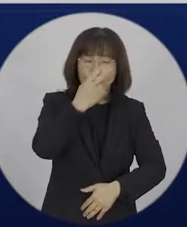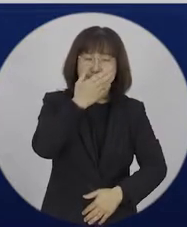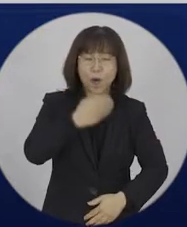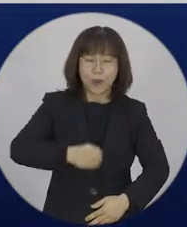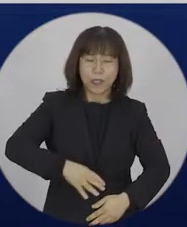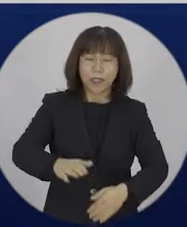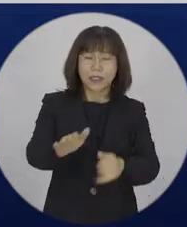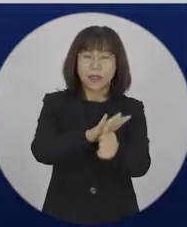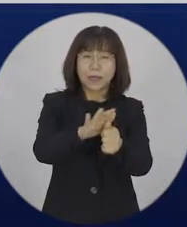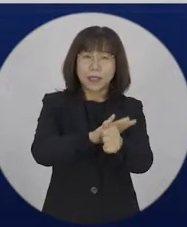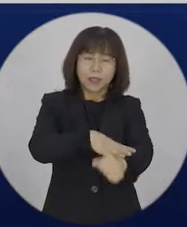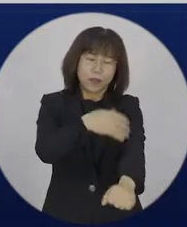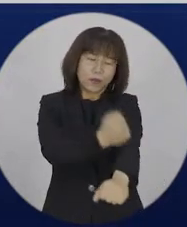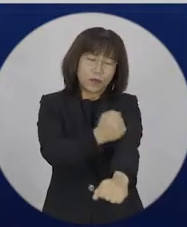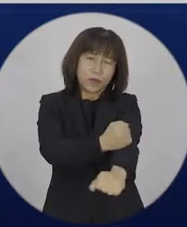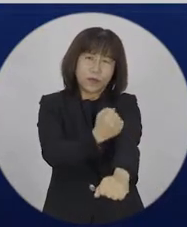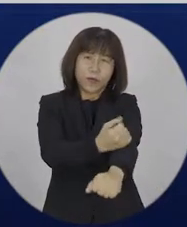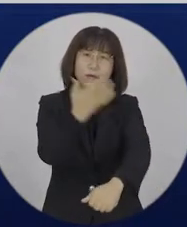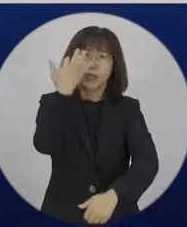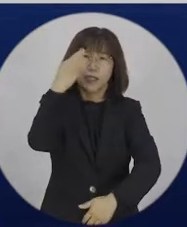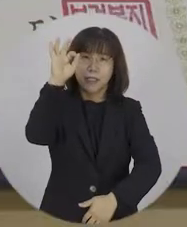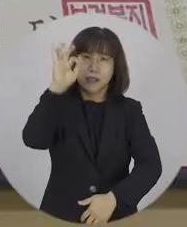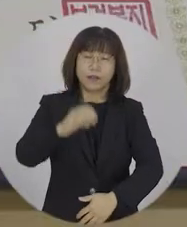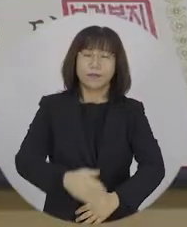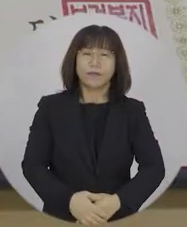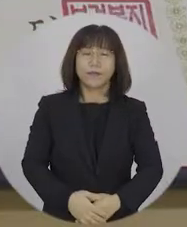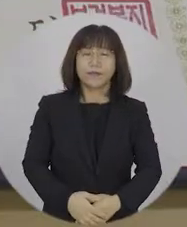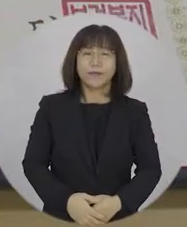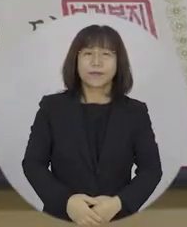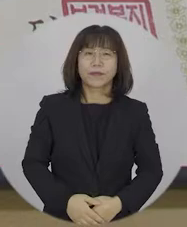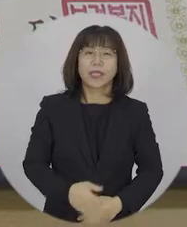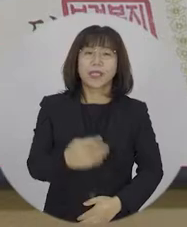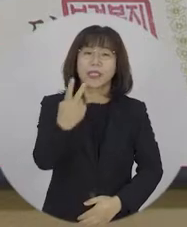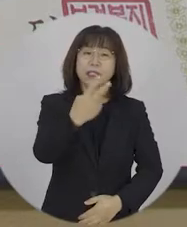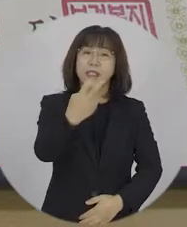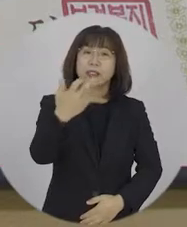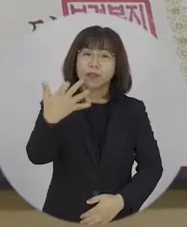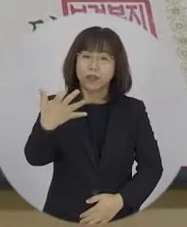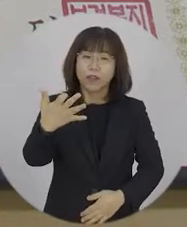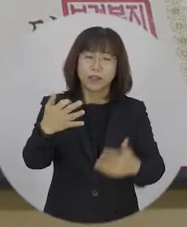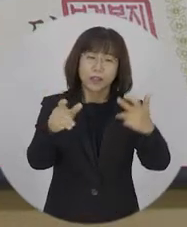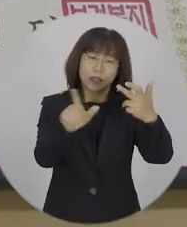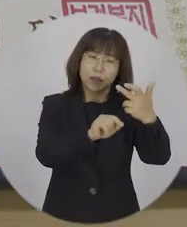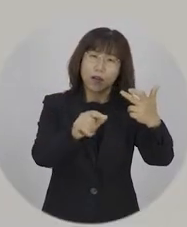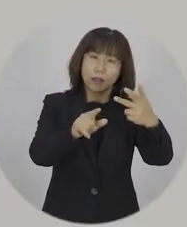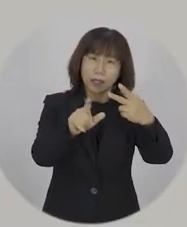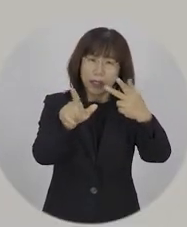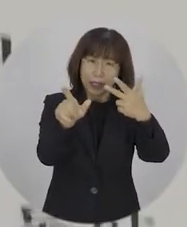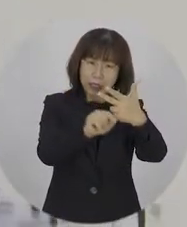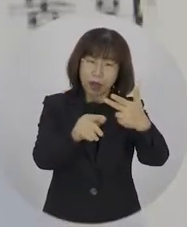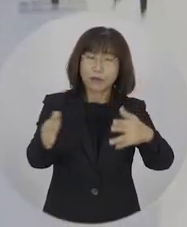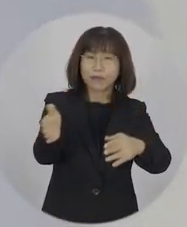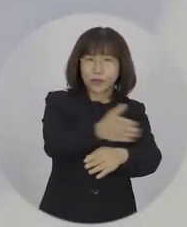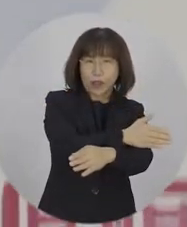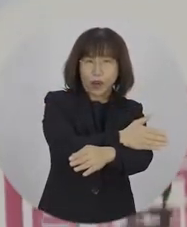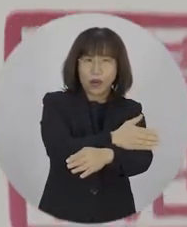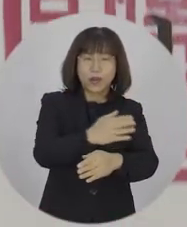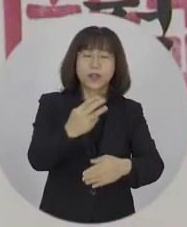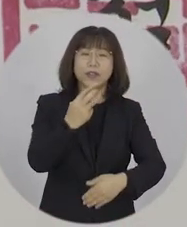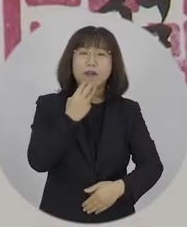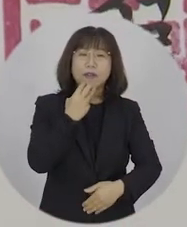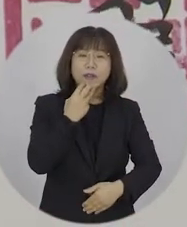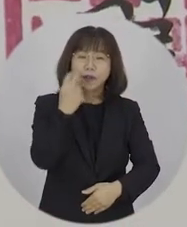운영한 공로를 인정받은 결과입니다. 구는 지난 2019년 7월부터 서울시 돌봄